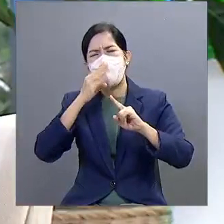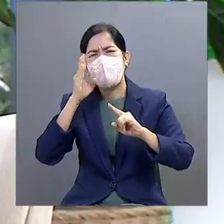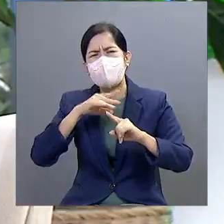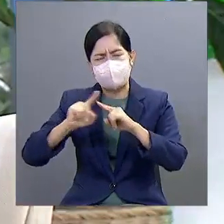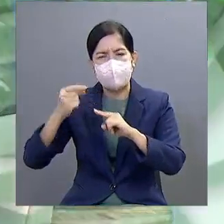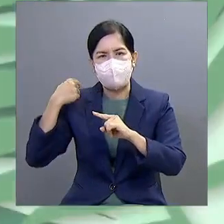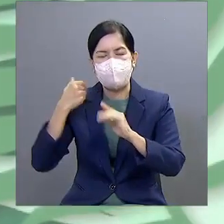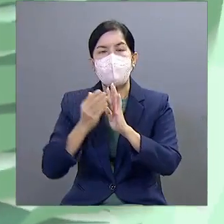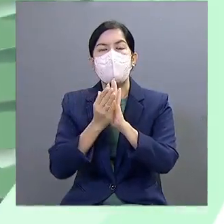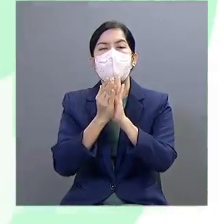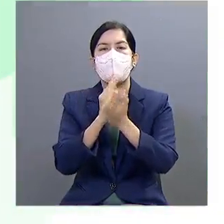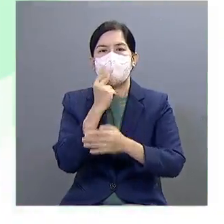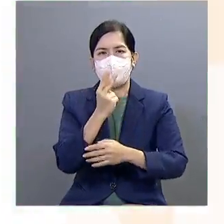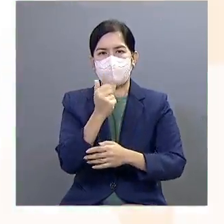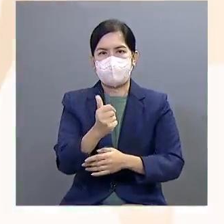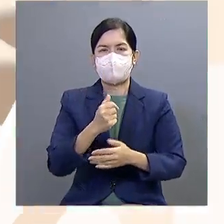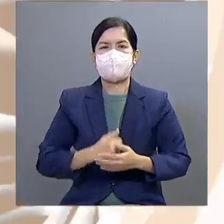ยค่ะ